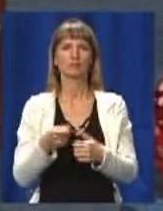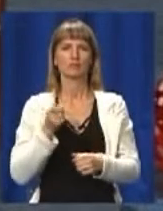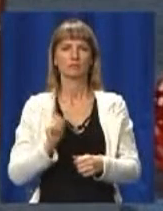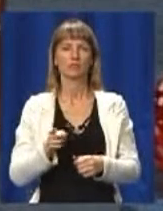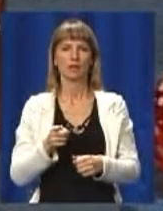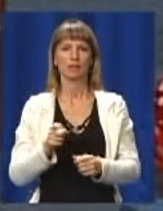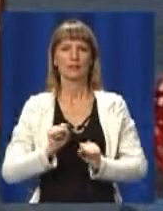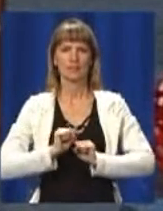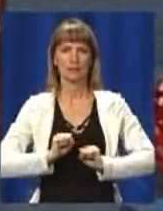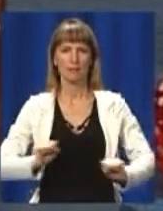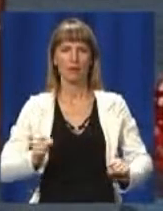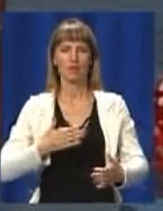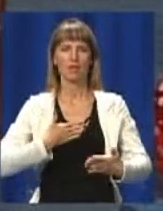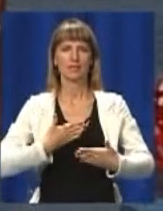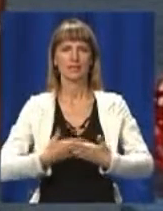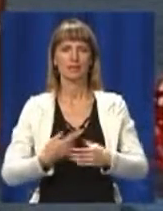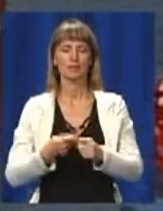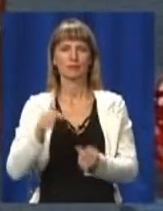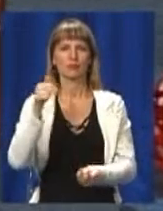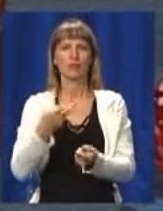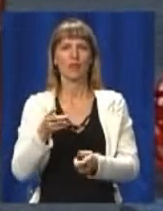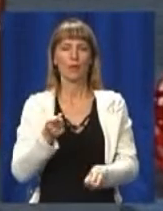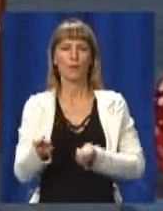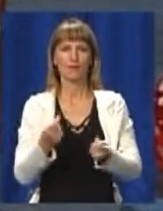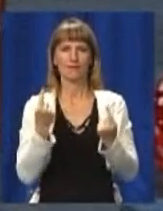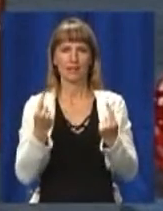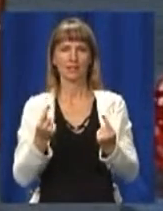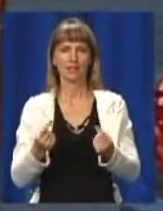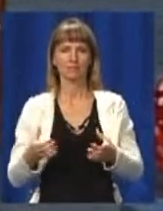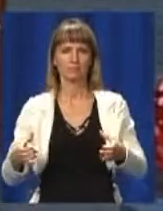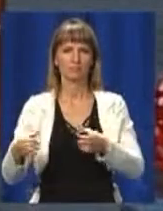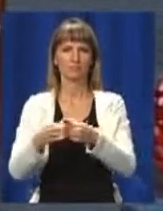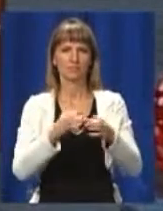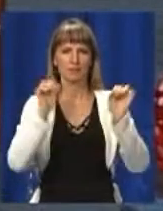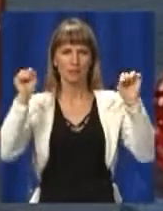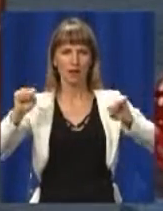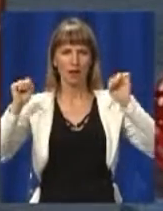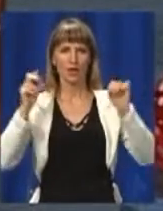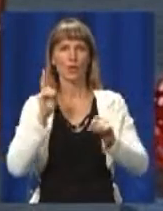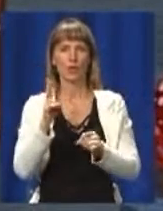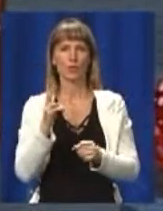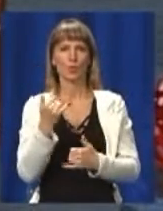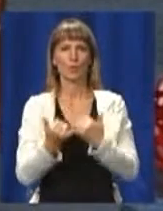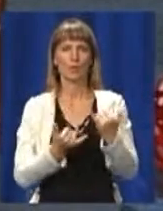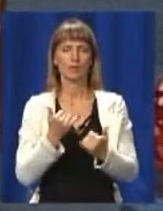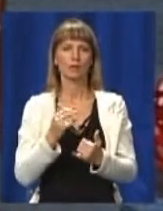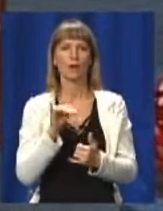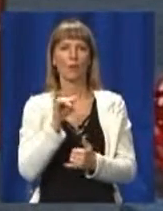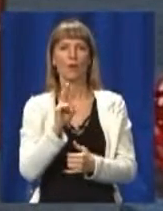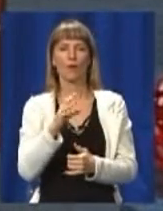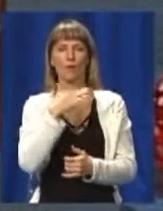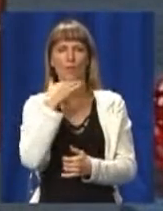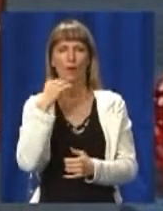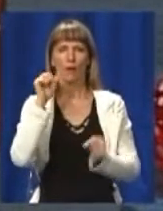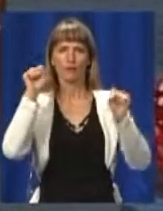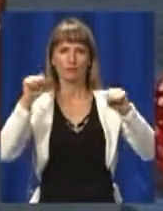дуже відважна та енергійна, тому підходить для управління великими стадами. Якщо там такі люди, які займаються оце, коли дуже багато худоби,